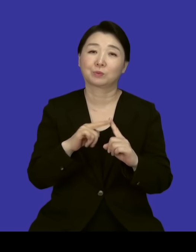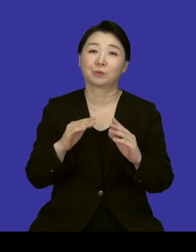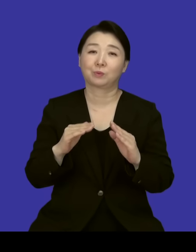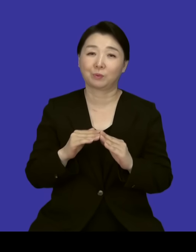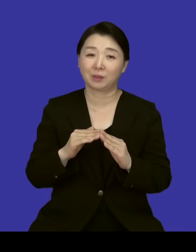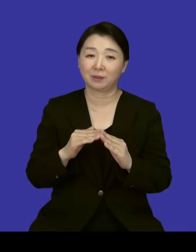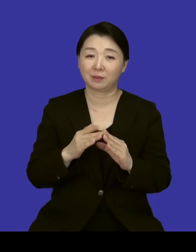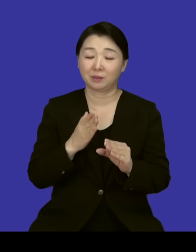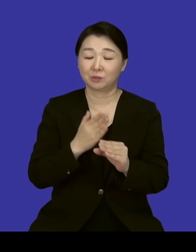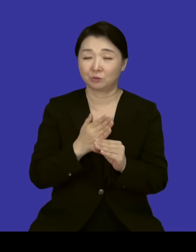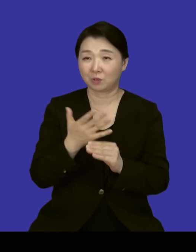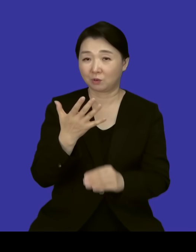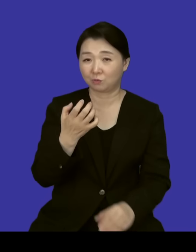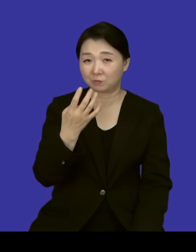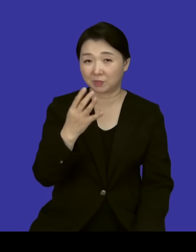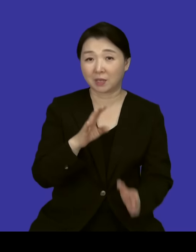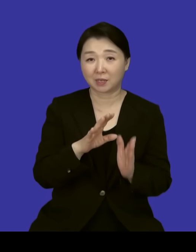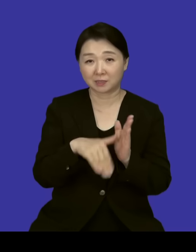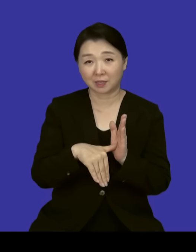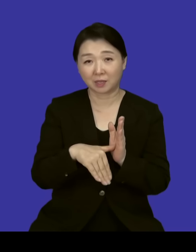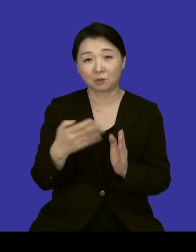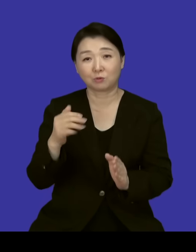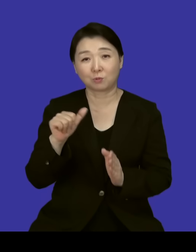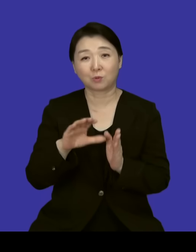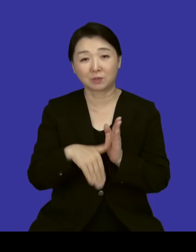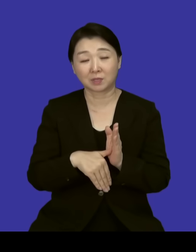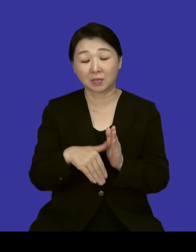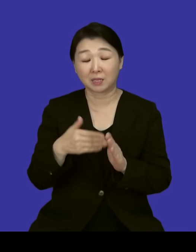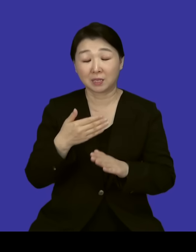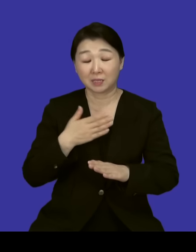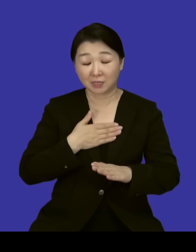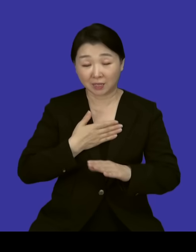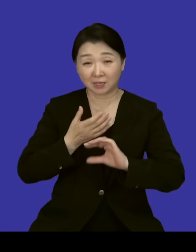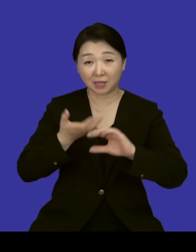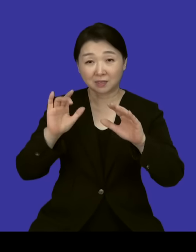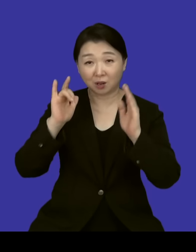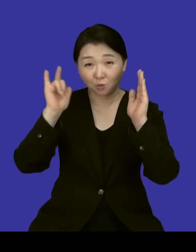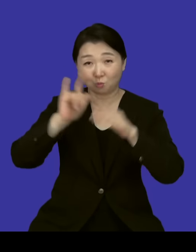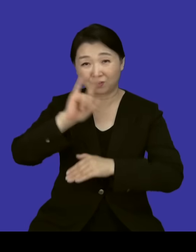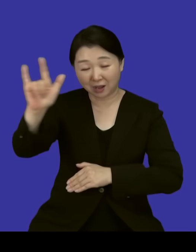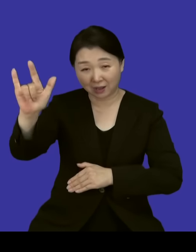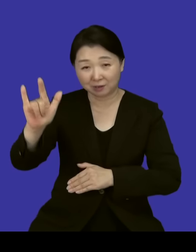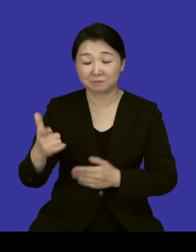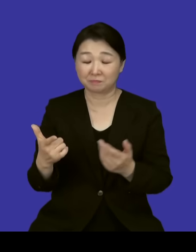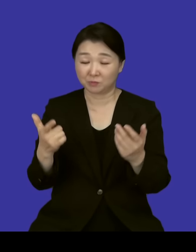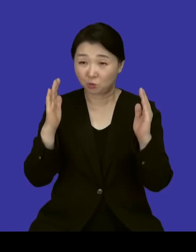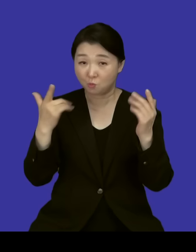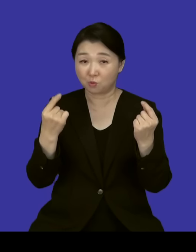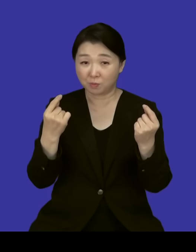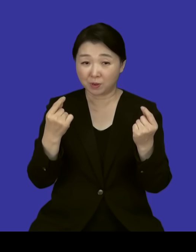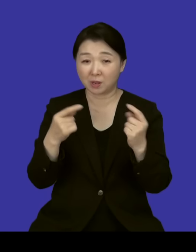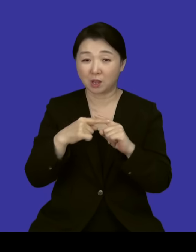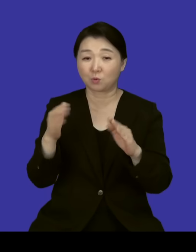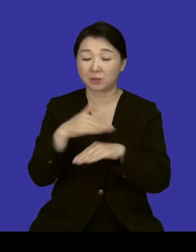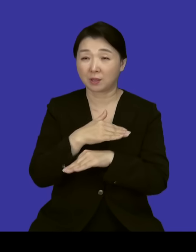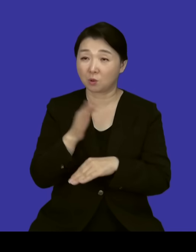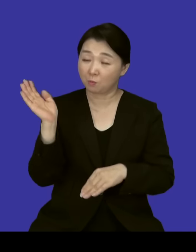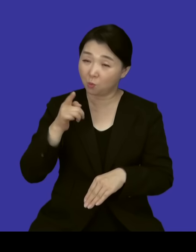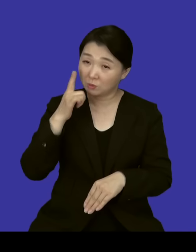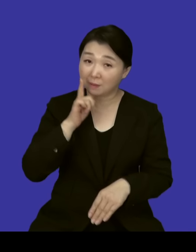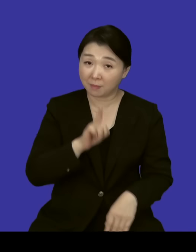또 중간에 94년, 5년도에는 제가 유학 준비를 할 때 예. 또 같이 공부하는 분이 교회를 가보자 해서